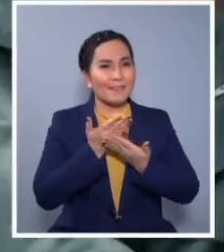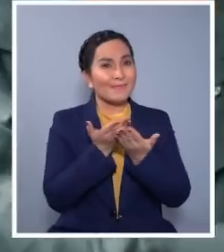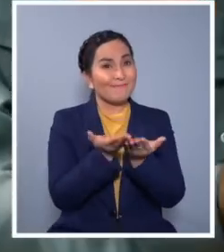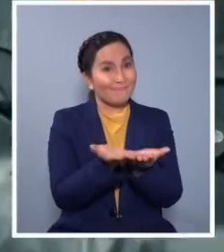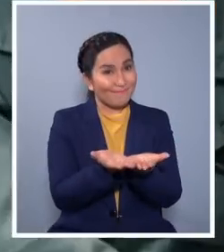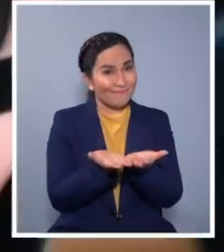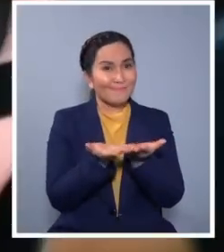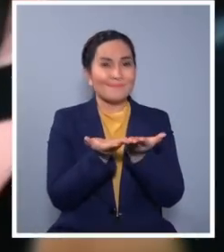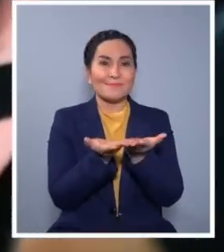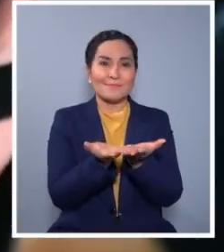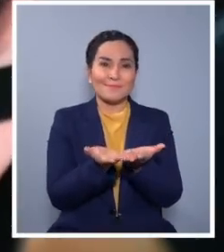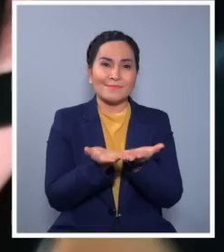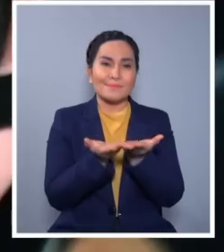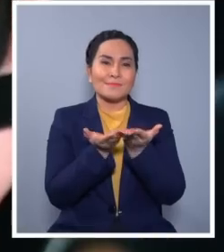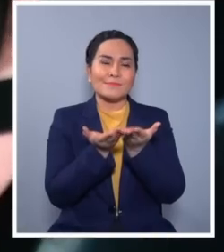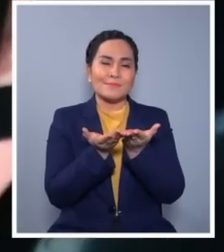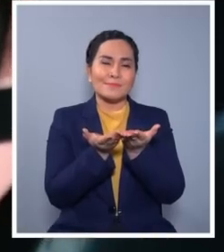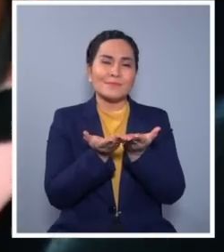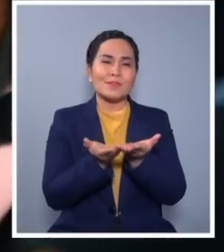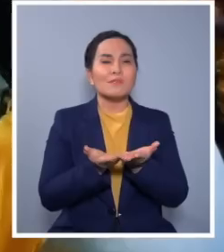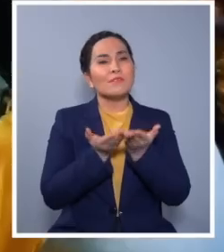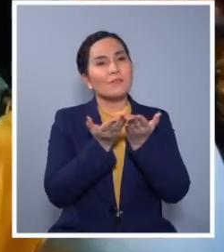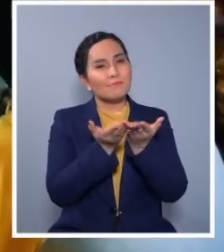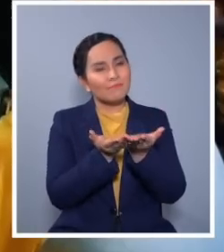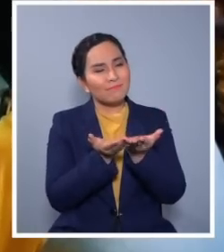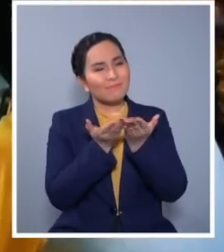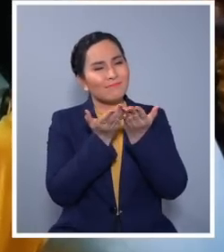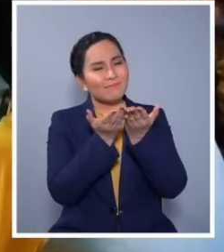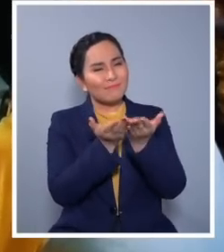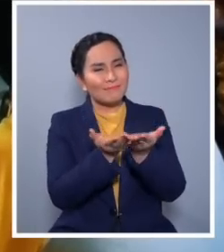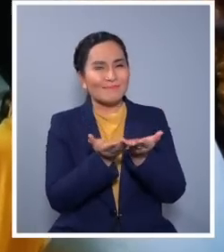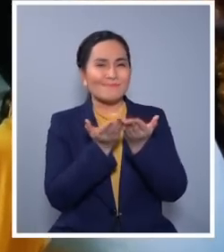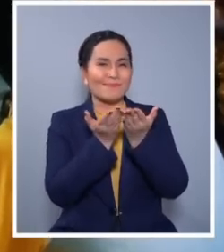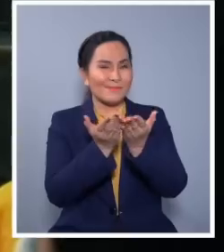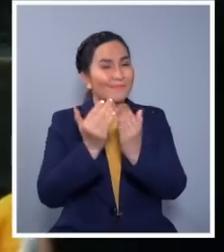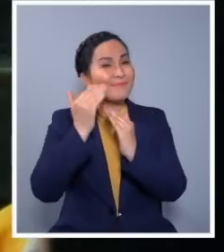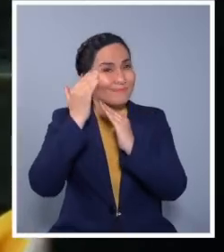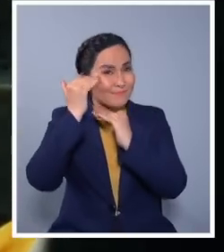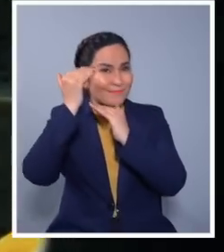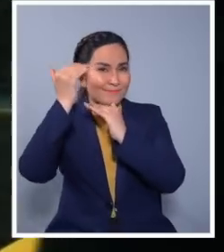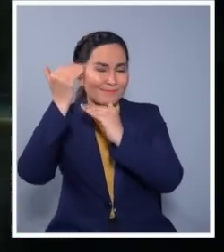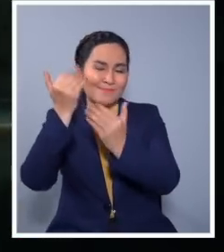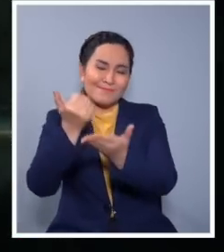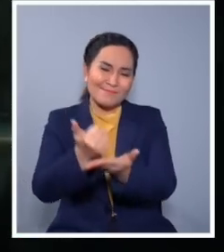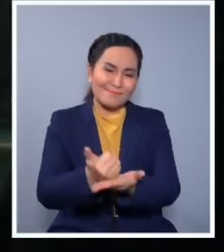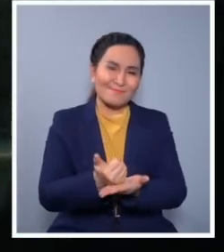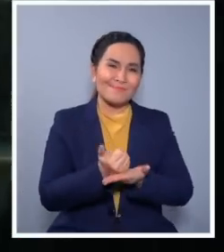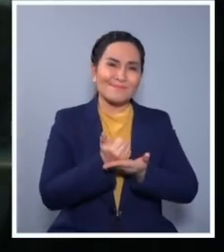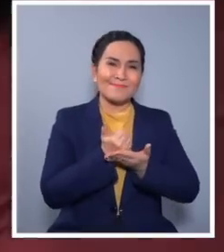ญ่ล่องลอยไปเป็นความหวังให้เปลือ